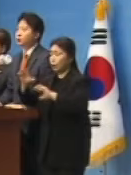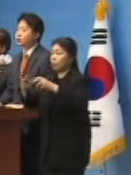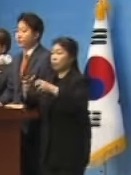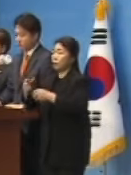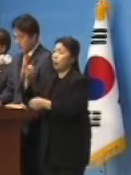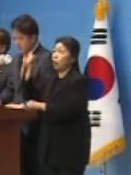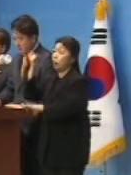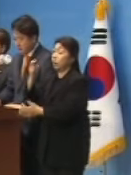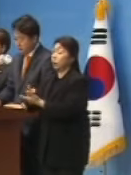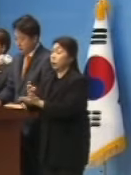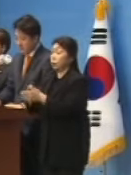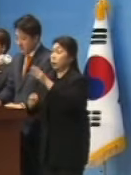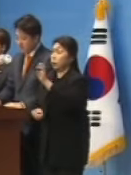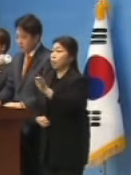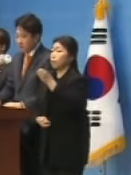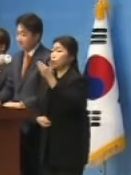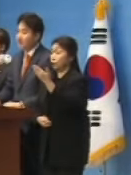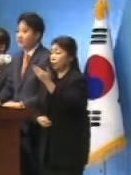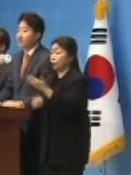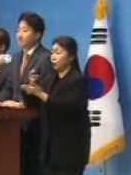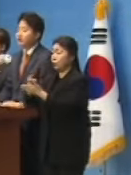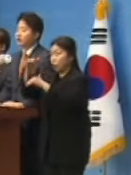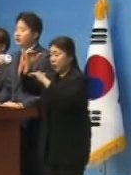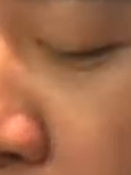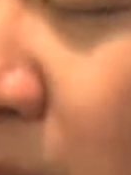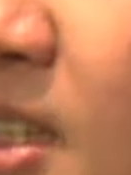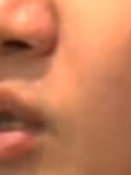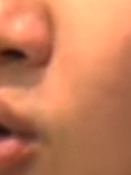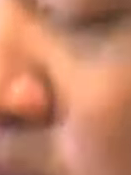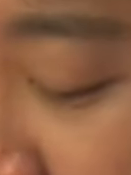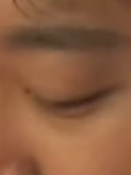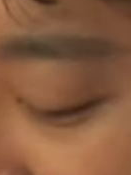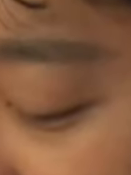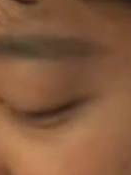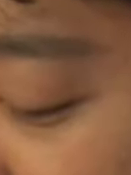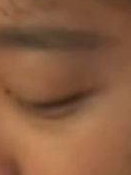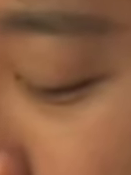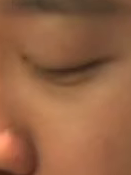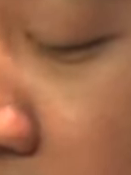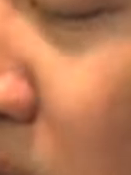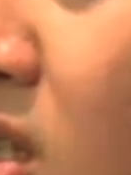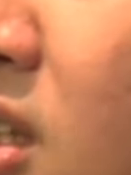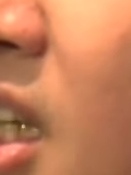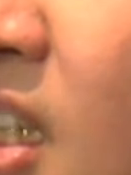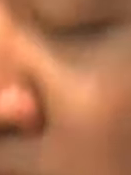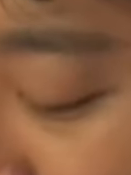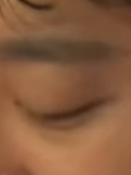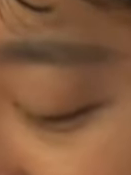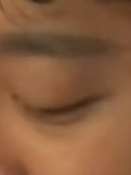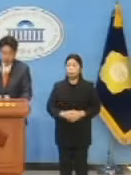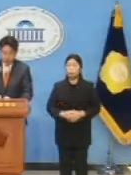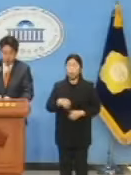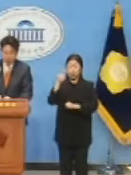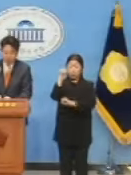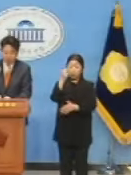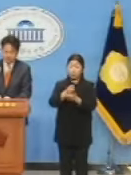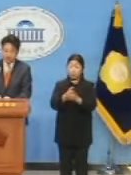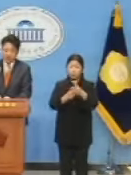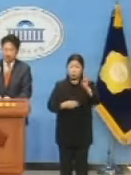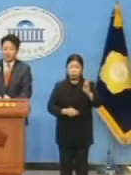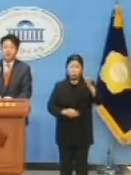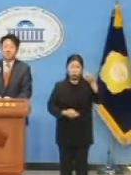높아요. 그런 것들과 관련해 가지고 최소한의 정강 정책이 공통적으로 합의를 이루지